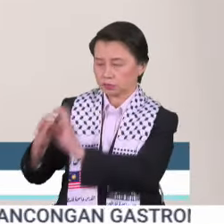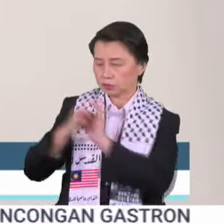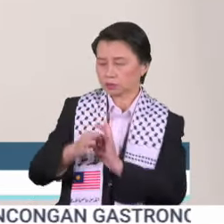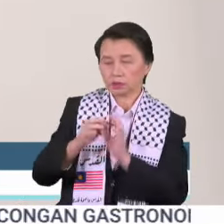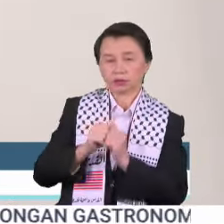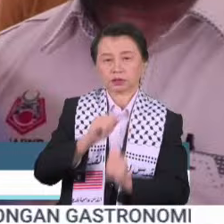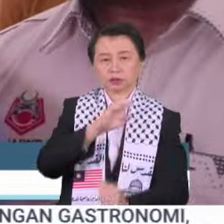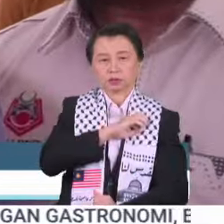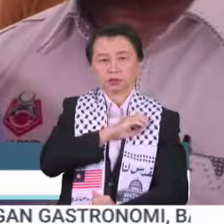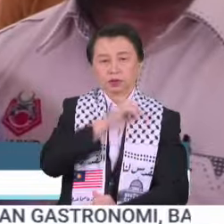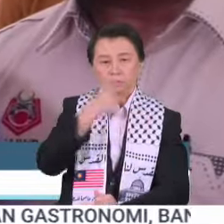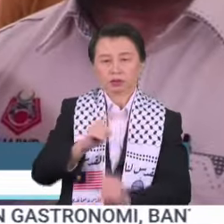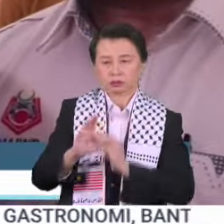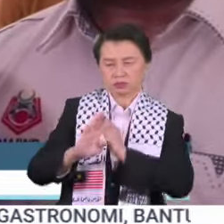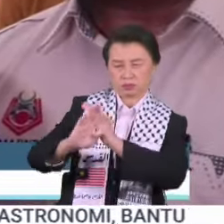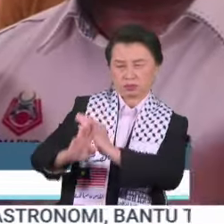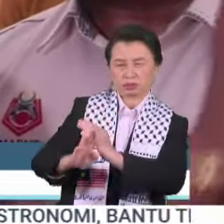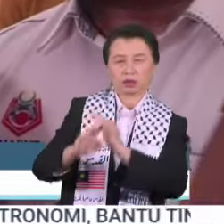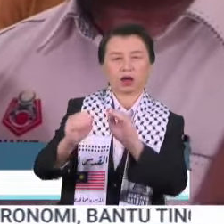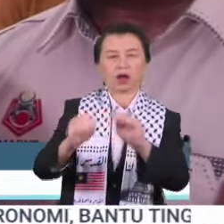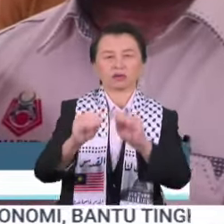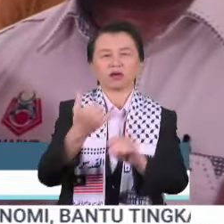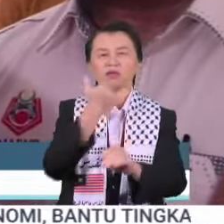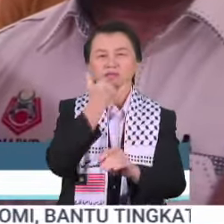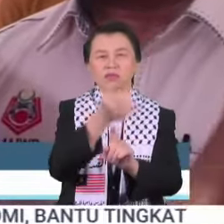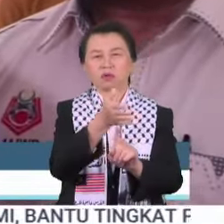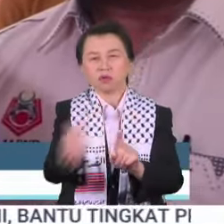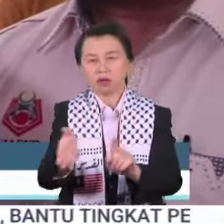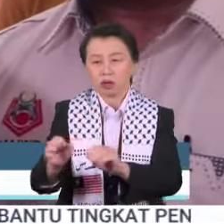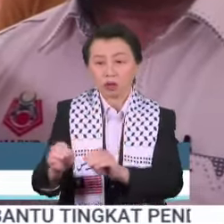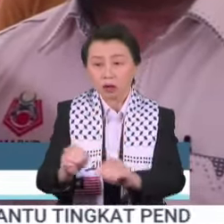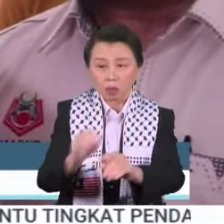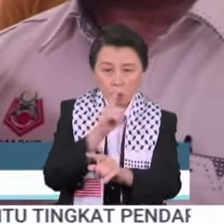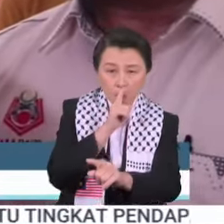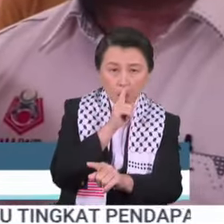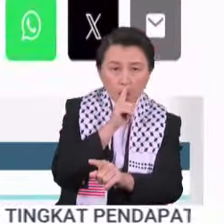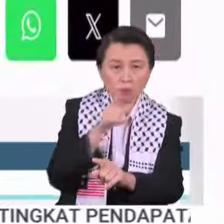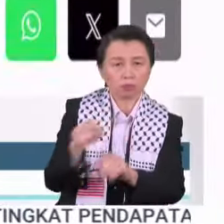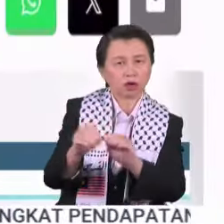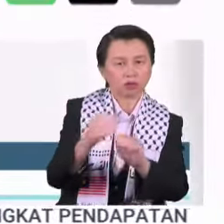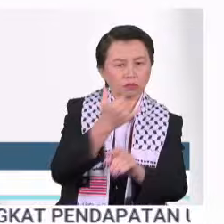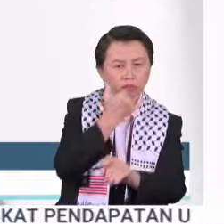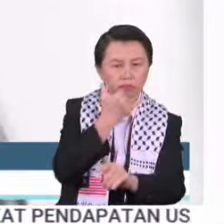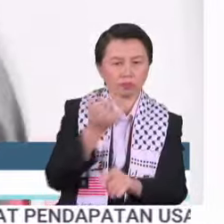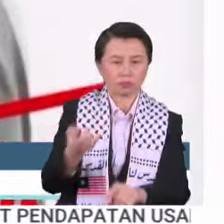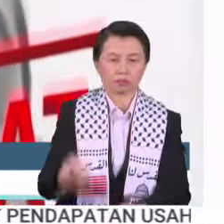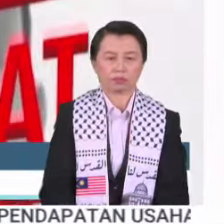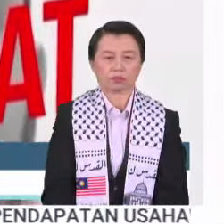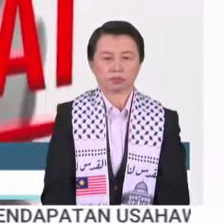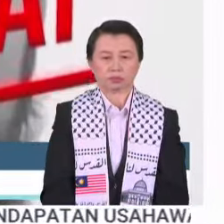dengan polis bagi membendung segala bentuk ajaran sesat yang bergerak secara rahsia.